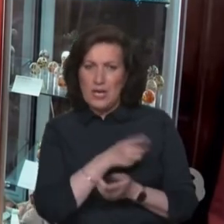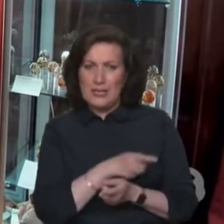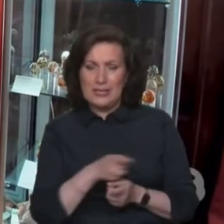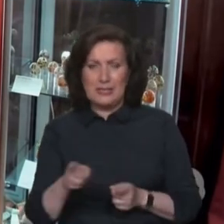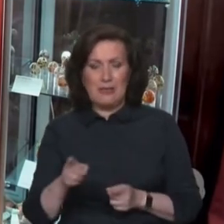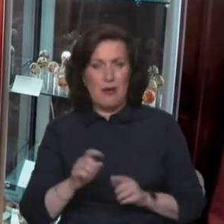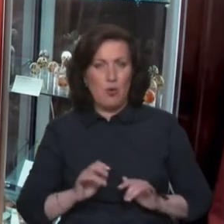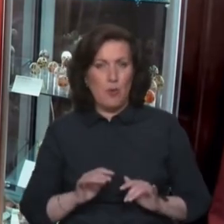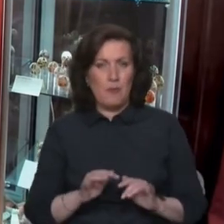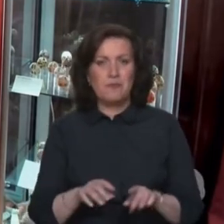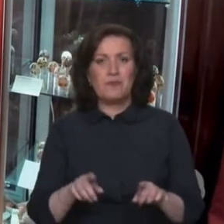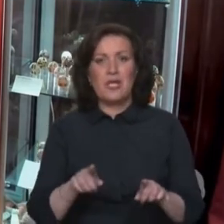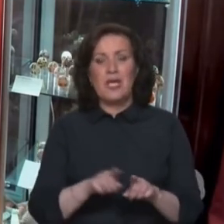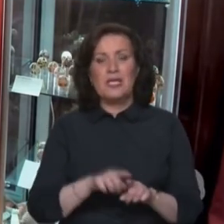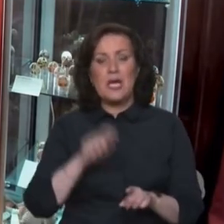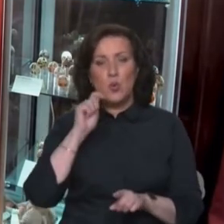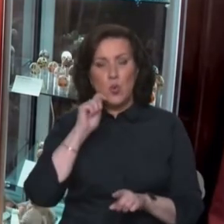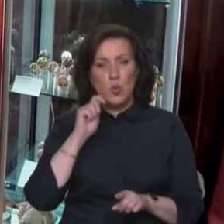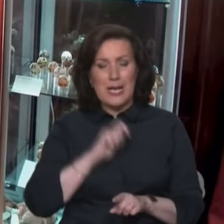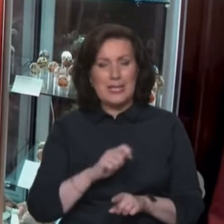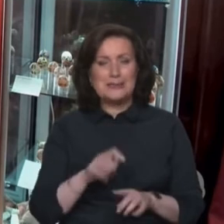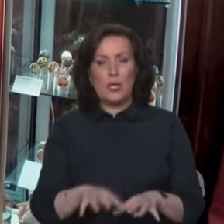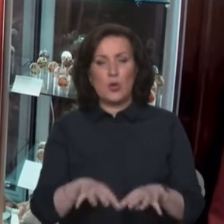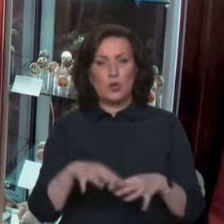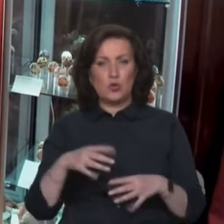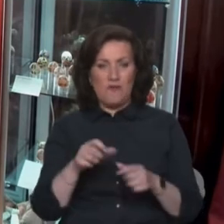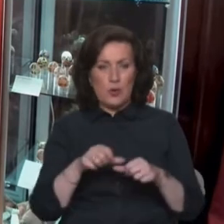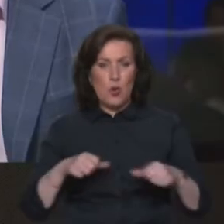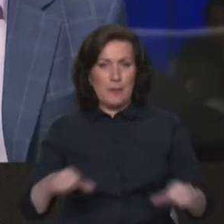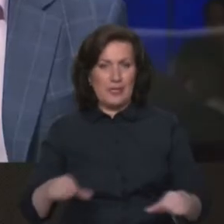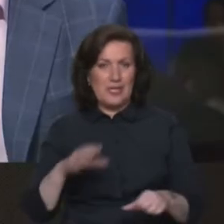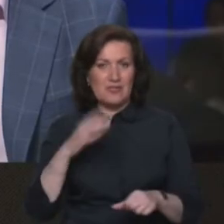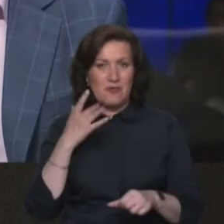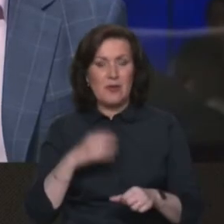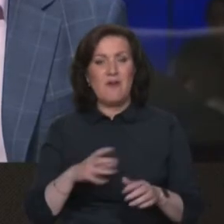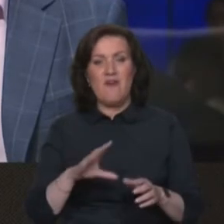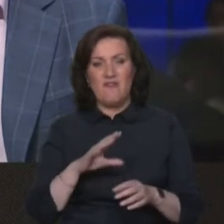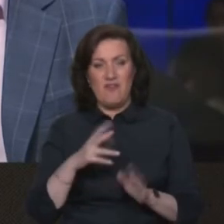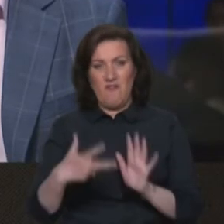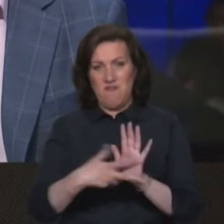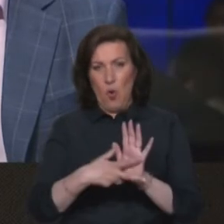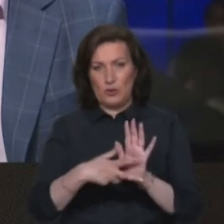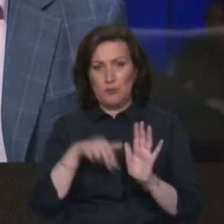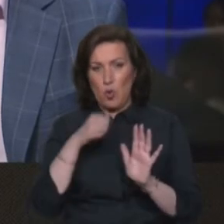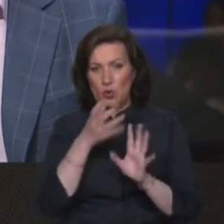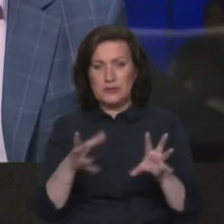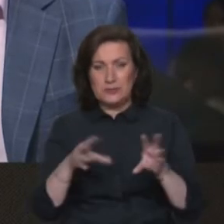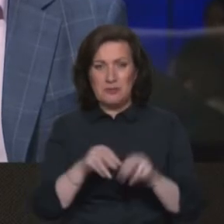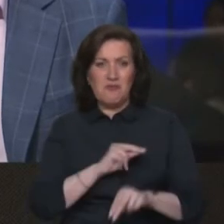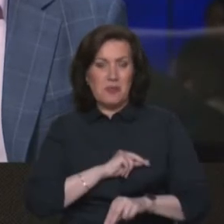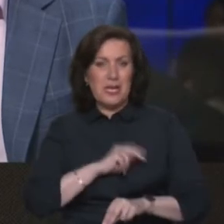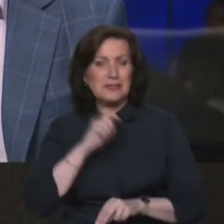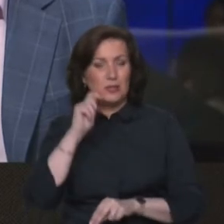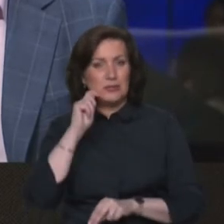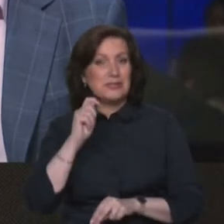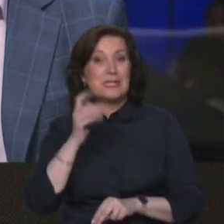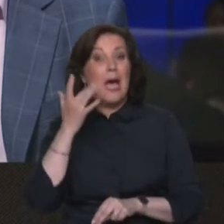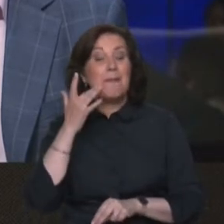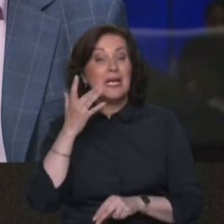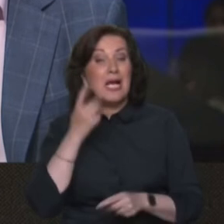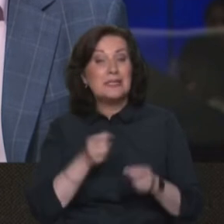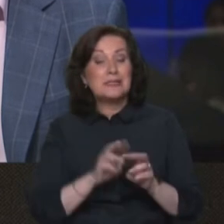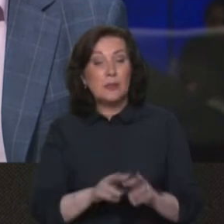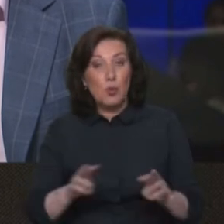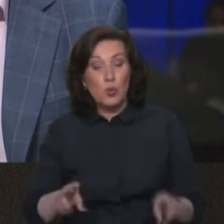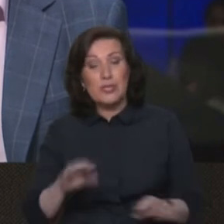Конгрес, Конгресовий комітет Америки вийшов у 2008 році у співпраці з американським урядом і